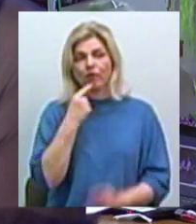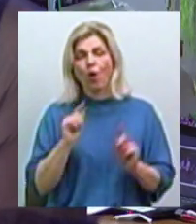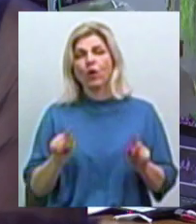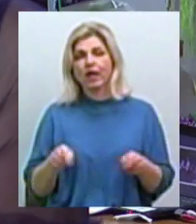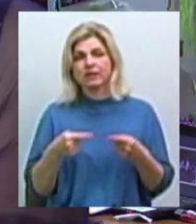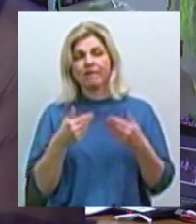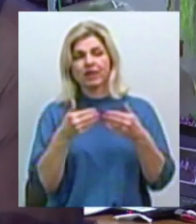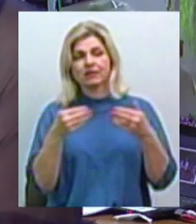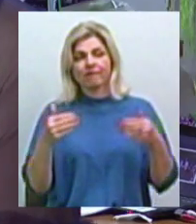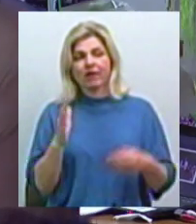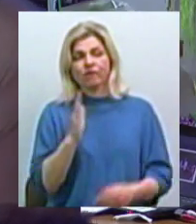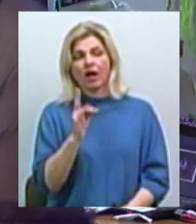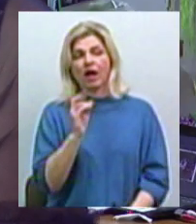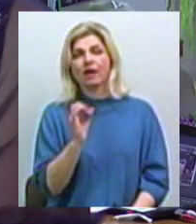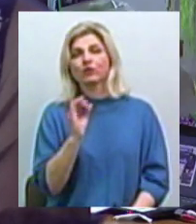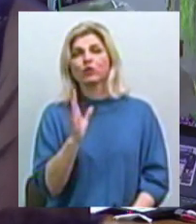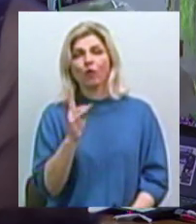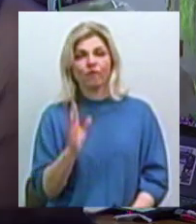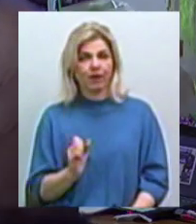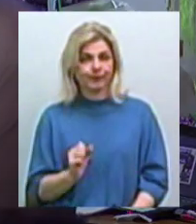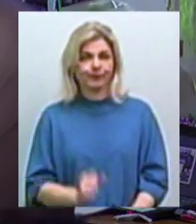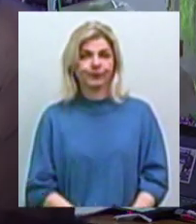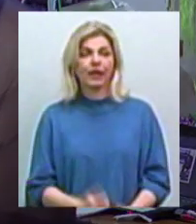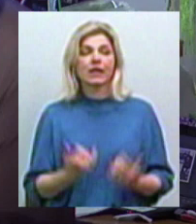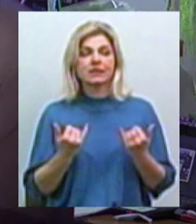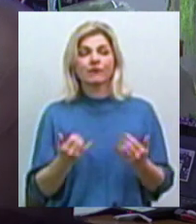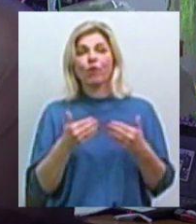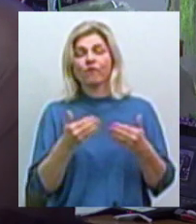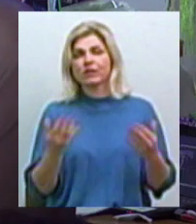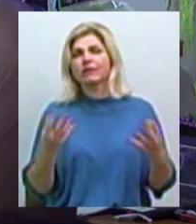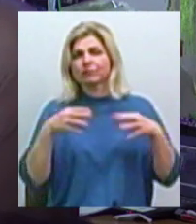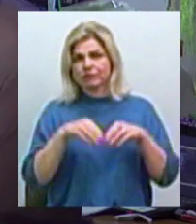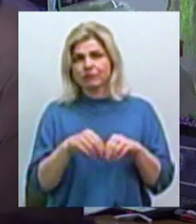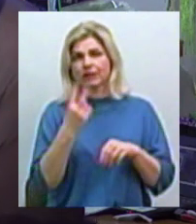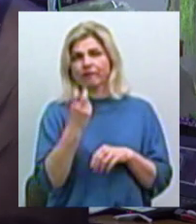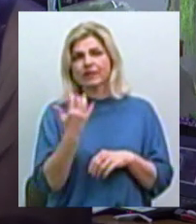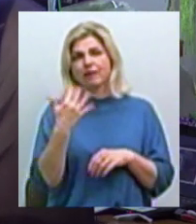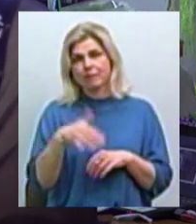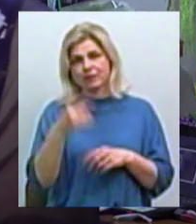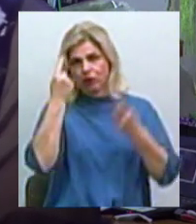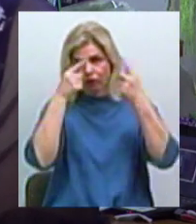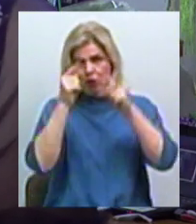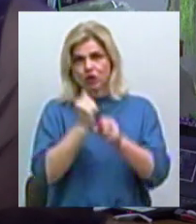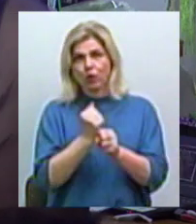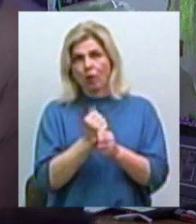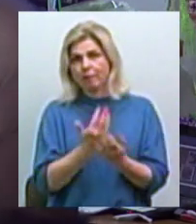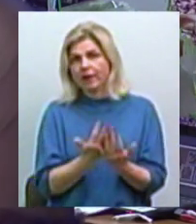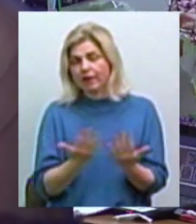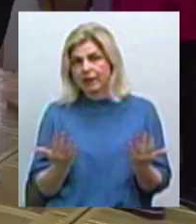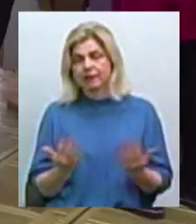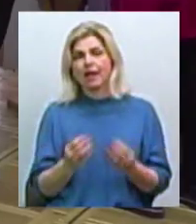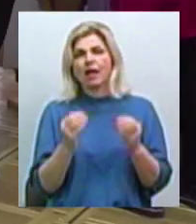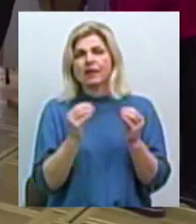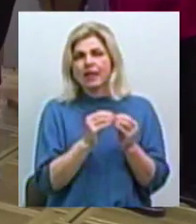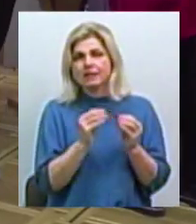організаторка виставки Валентина Кривцова. Сьогоднішня виставка увібрала в себе 250 творчих робіт,